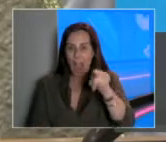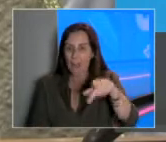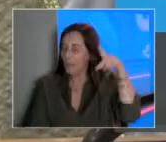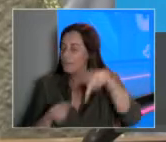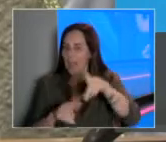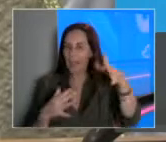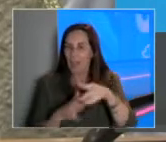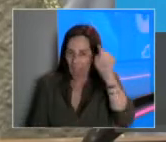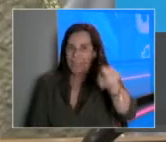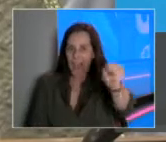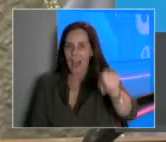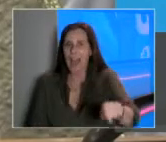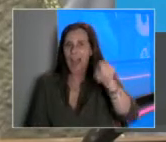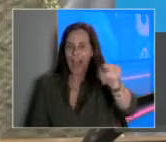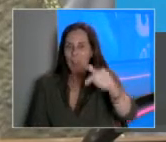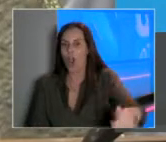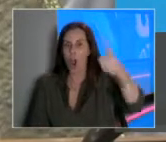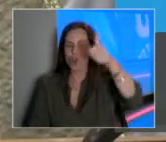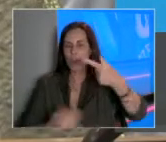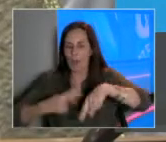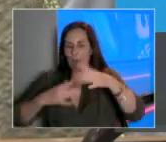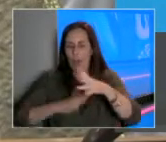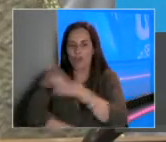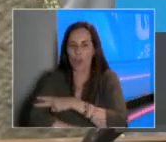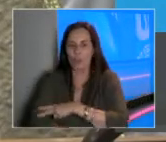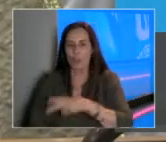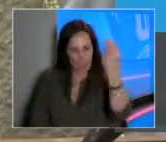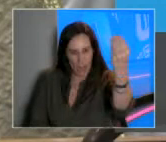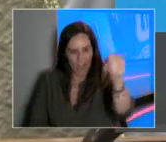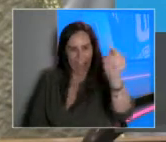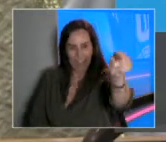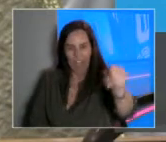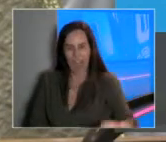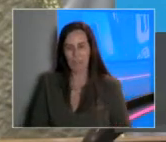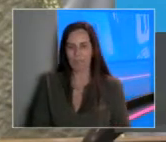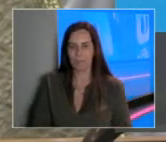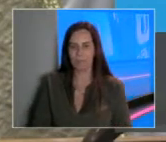שיבשת חקירה, אתה. כראש להב. שנייה, אתה.